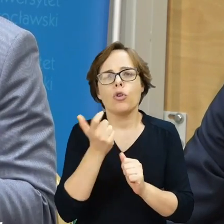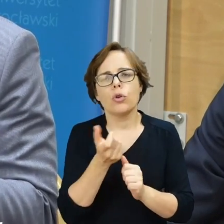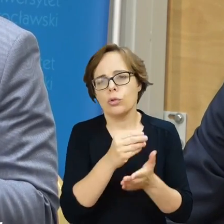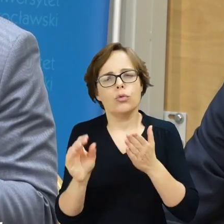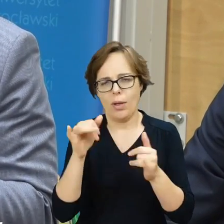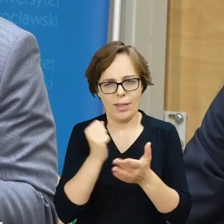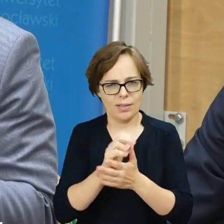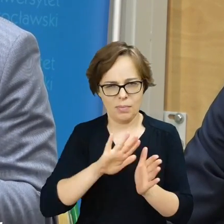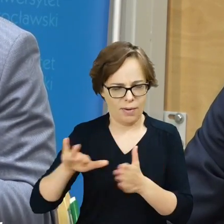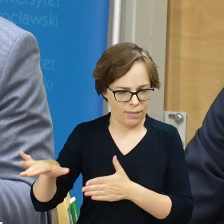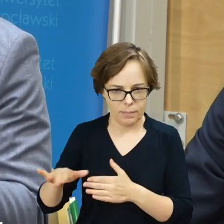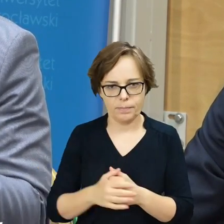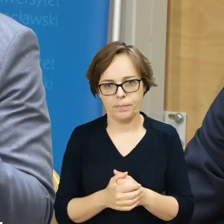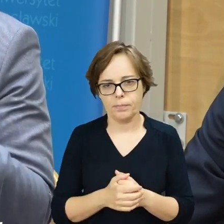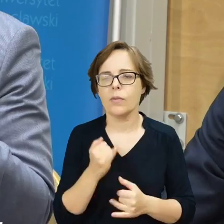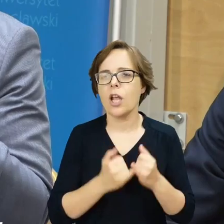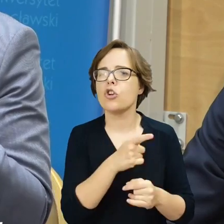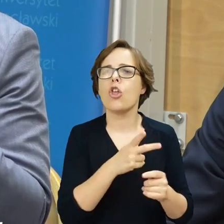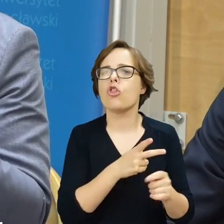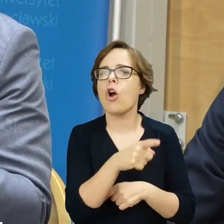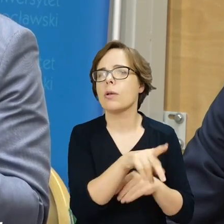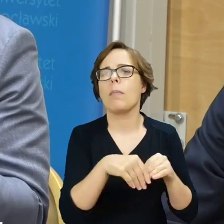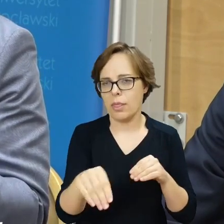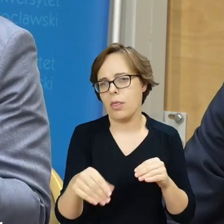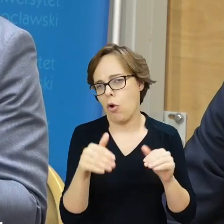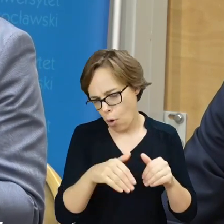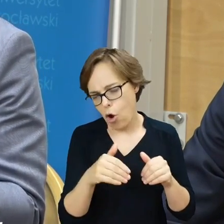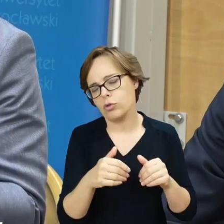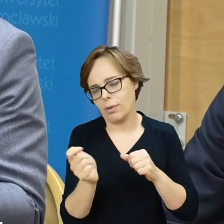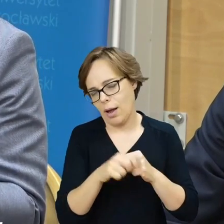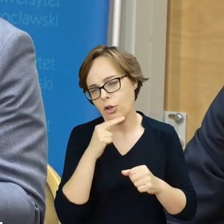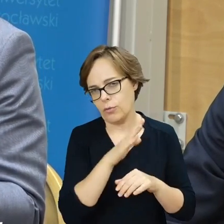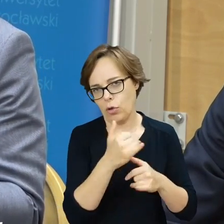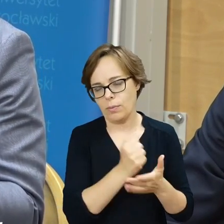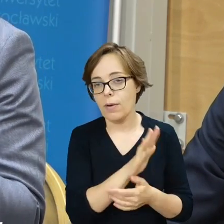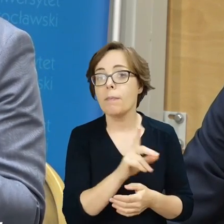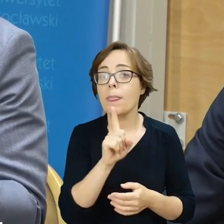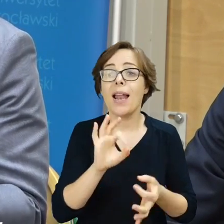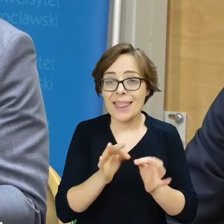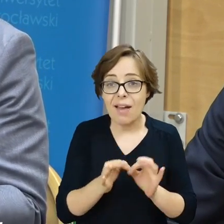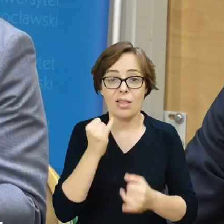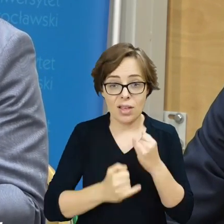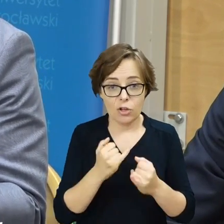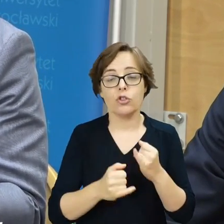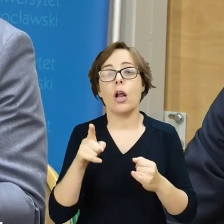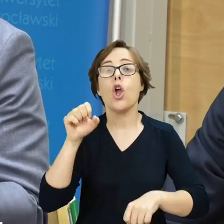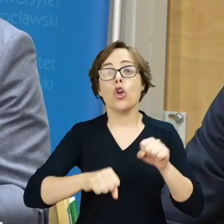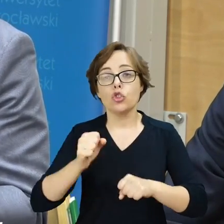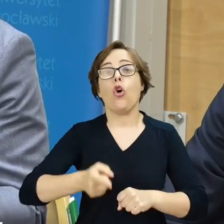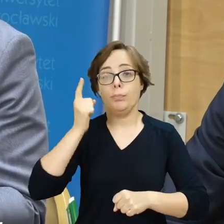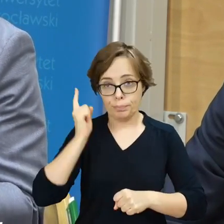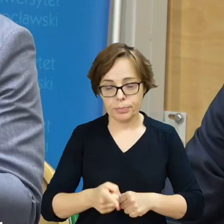kwestia przy bezczynności w zakresie dostępu, ale nawet uwzględnienie tej skargi, prawda, i wyrok korzystny z punktu